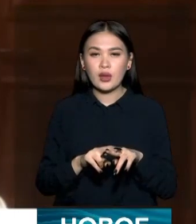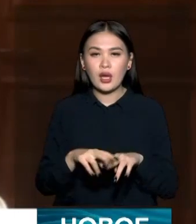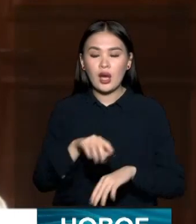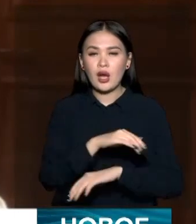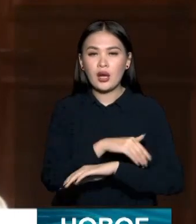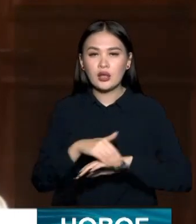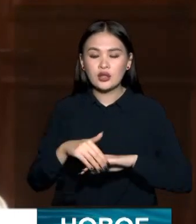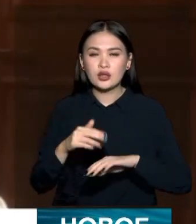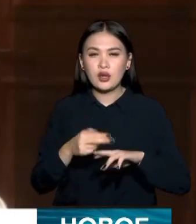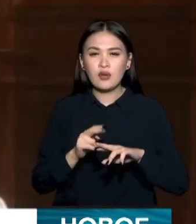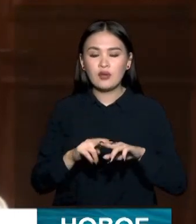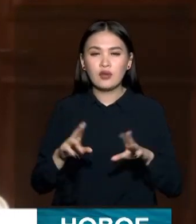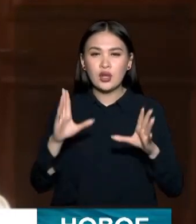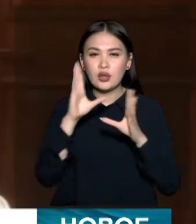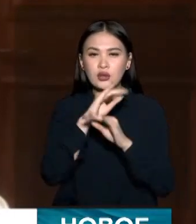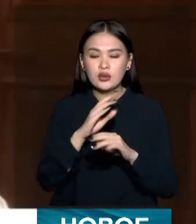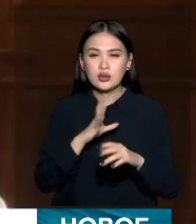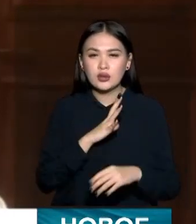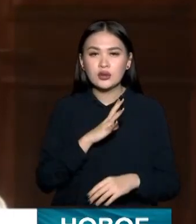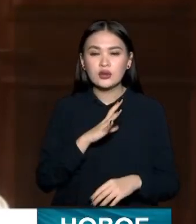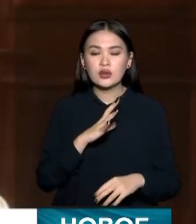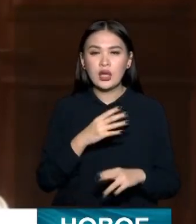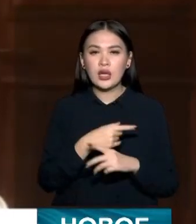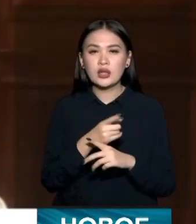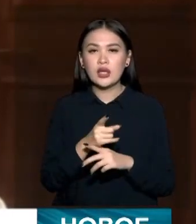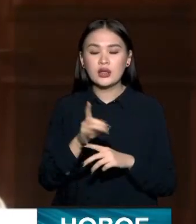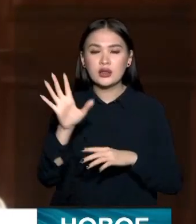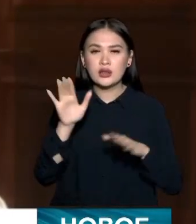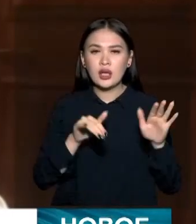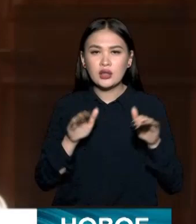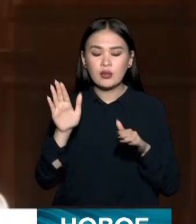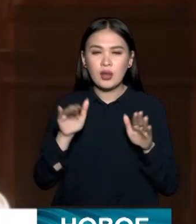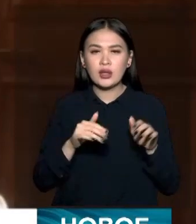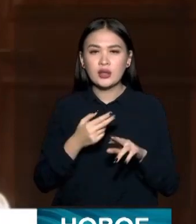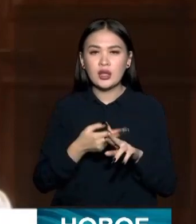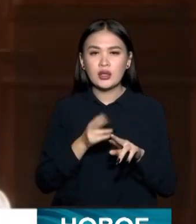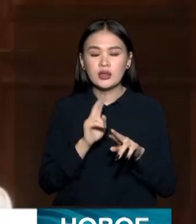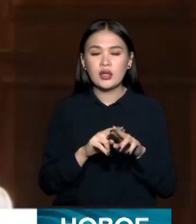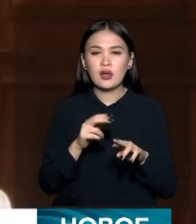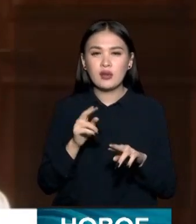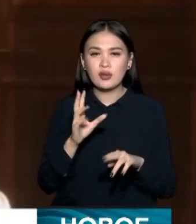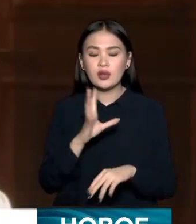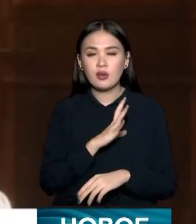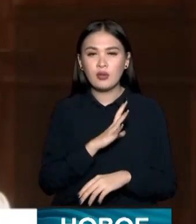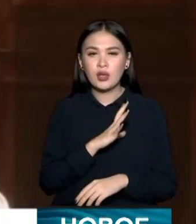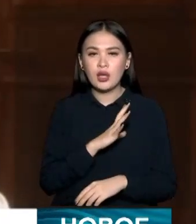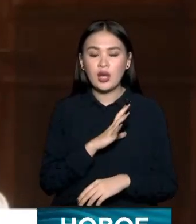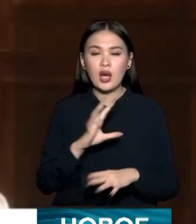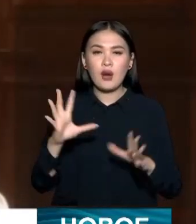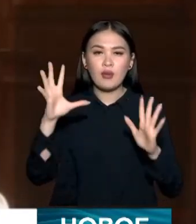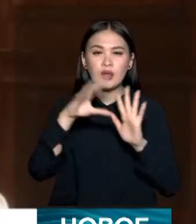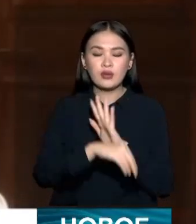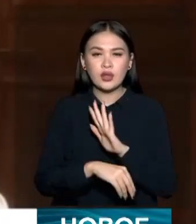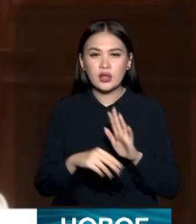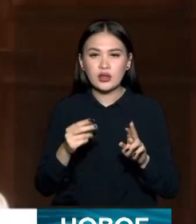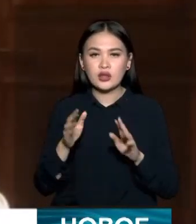ограничивает возможности бизнеса, частных лиц занимать деньги. То есть в этом и смысл, это горькое лекарство, как я